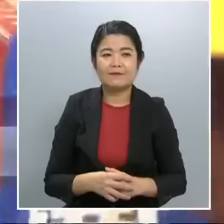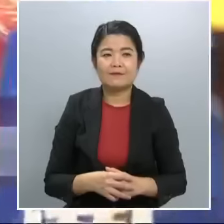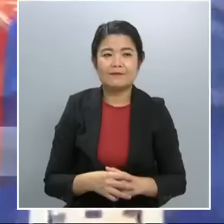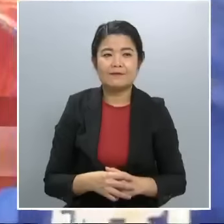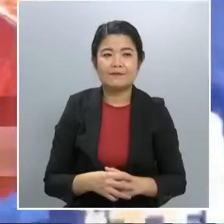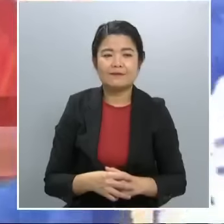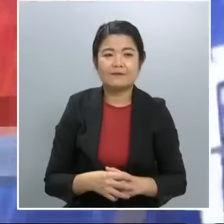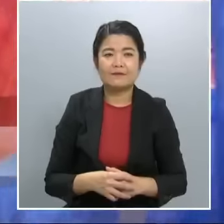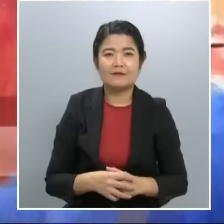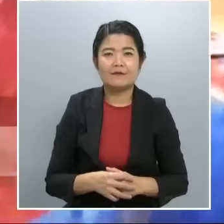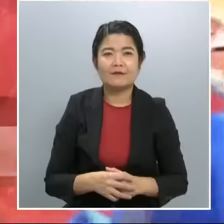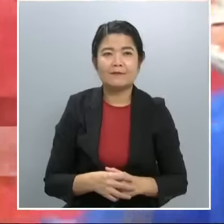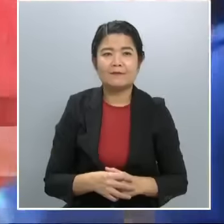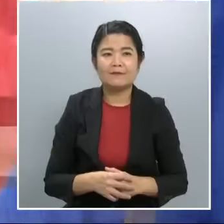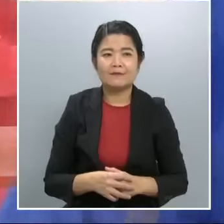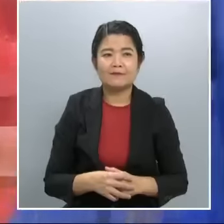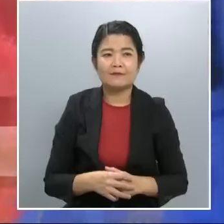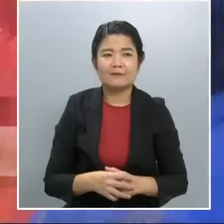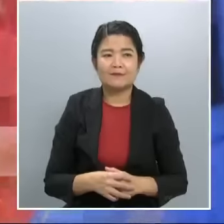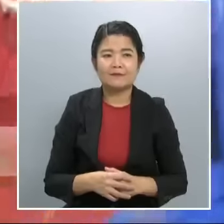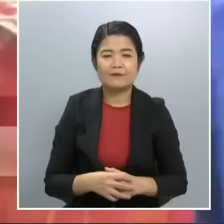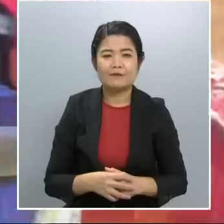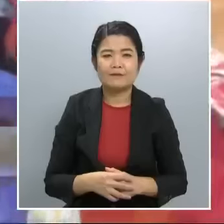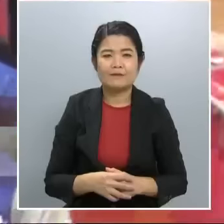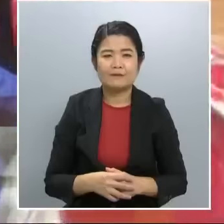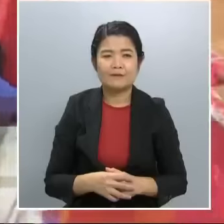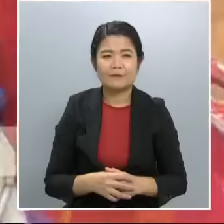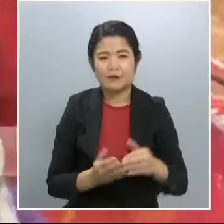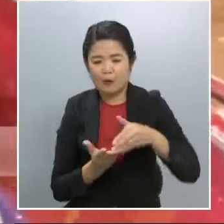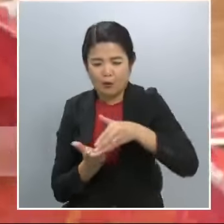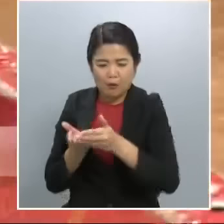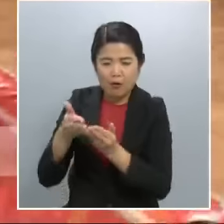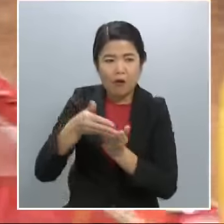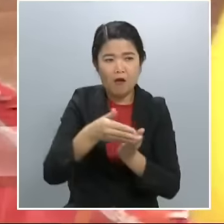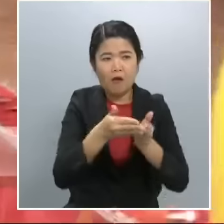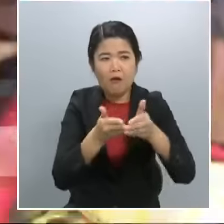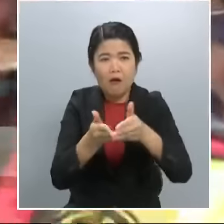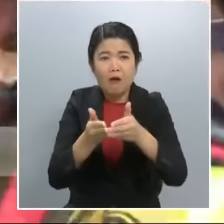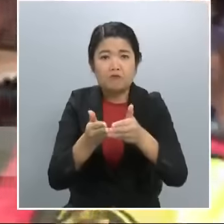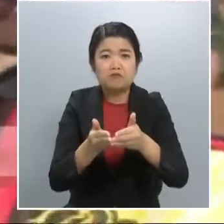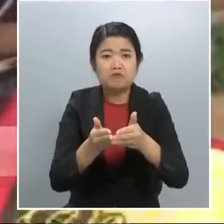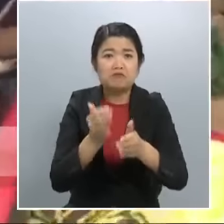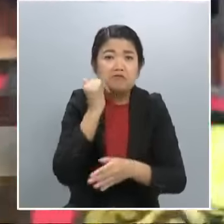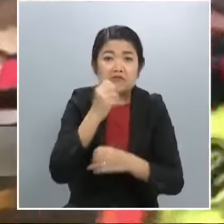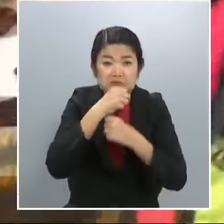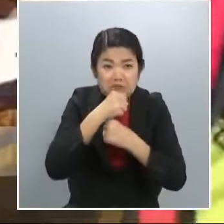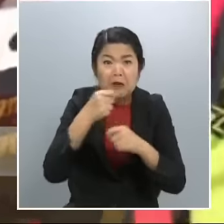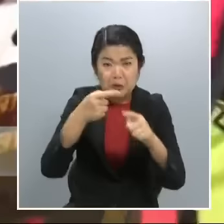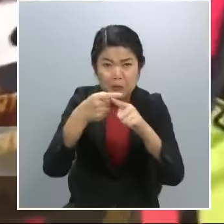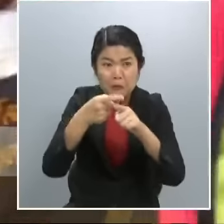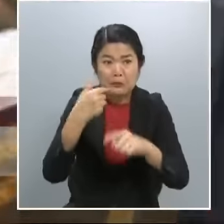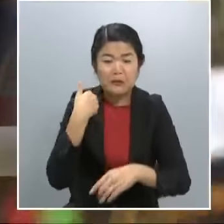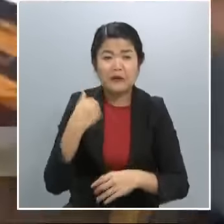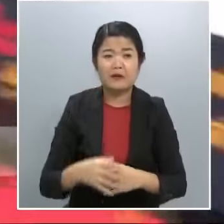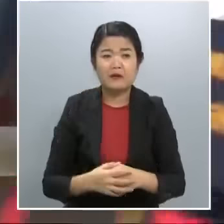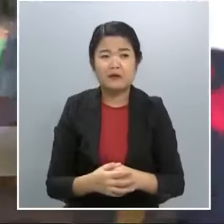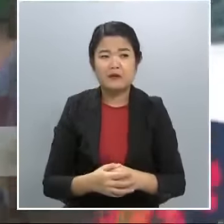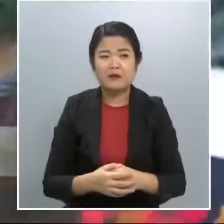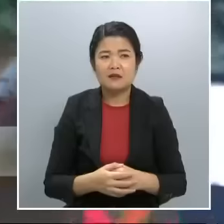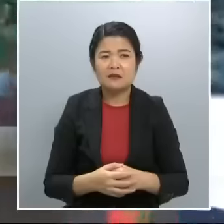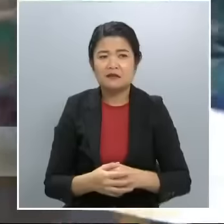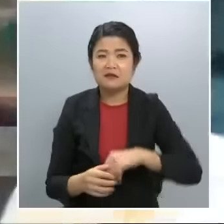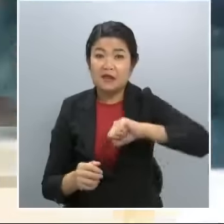ไรออกไปก่อนอก่อนย้าเจ็บมได้ๆซ้ายได้ตรงยาวเลยแ